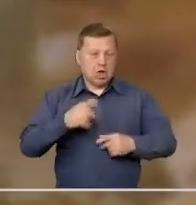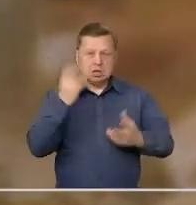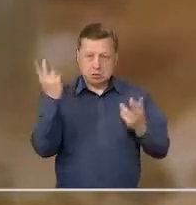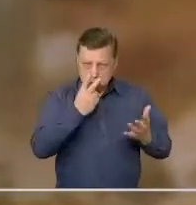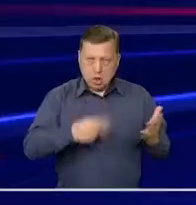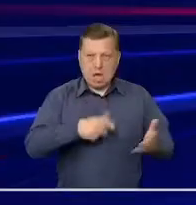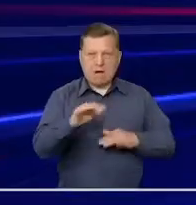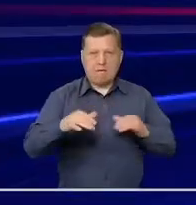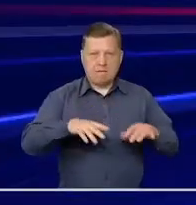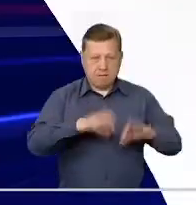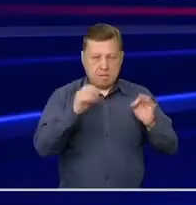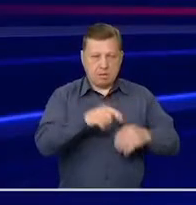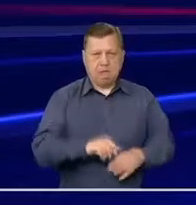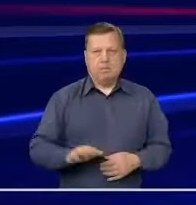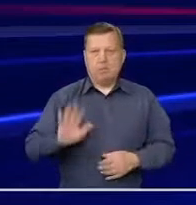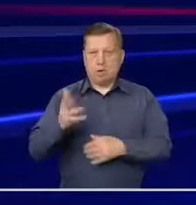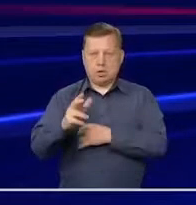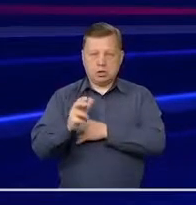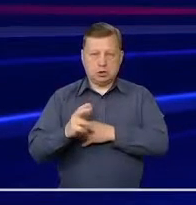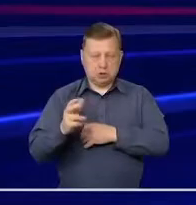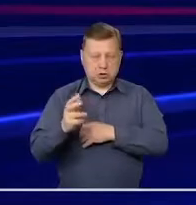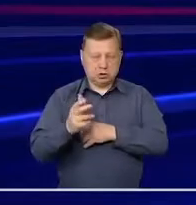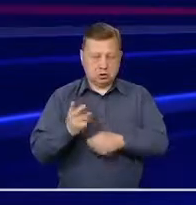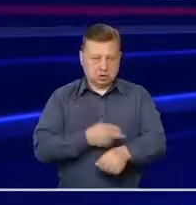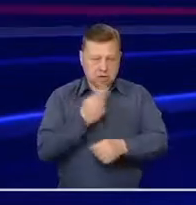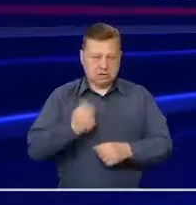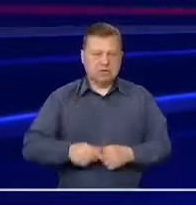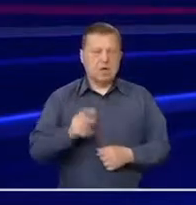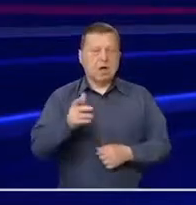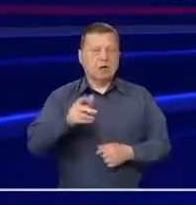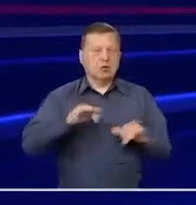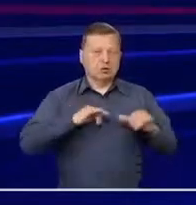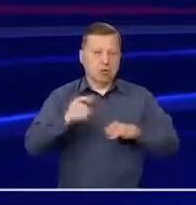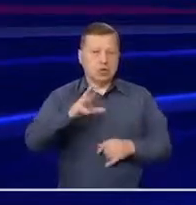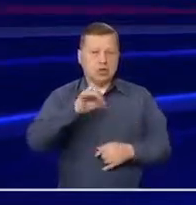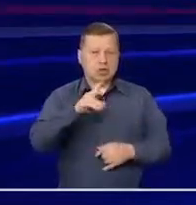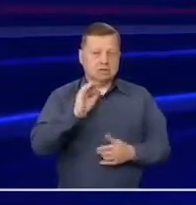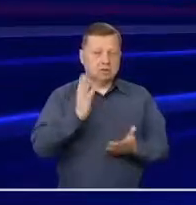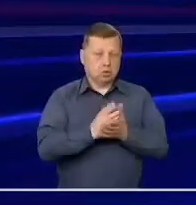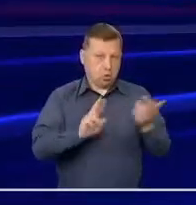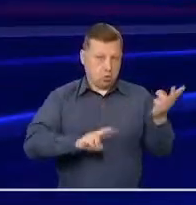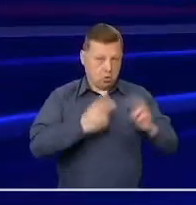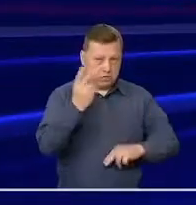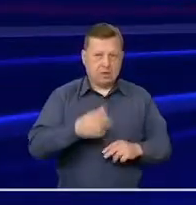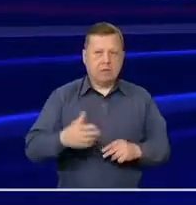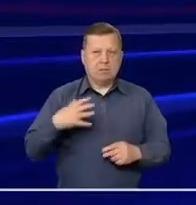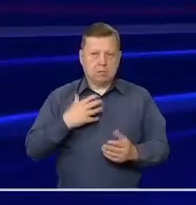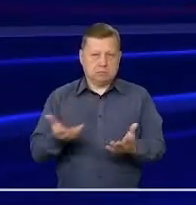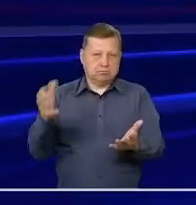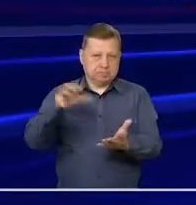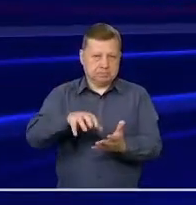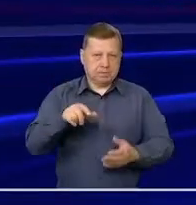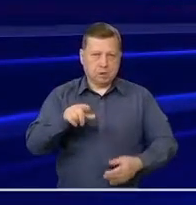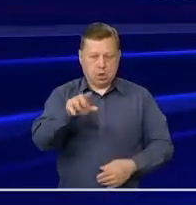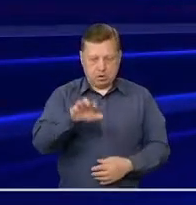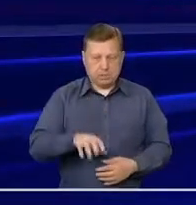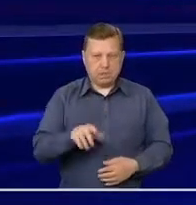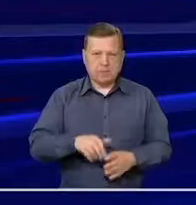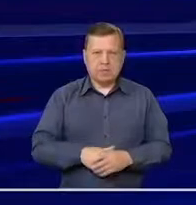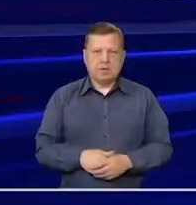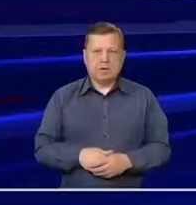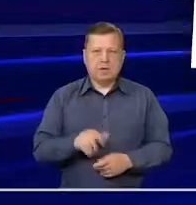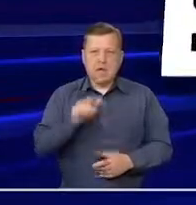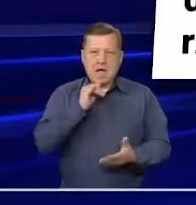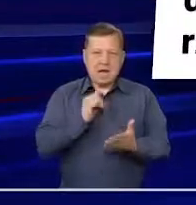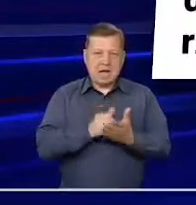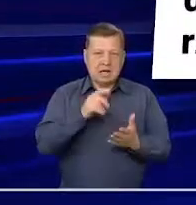Gazetę Wyborczą. 5 czerwca po odwołaniu rządu Olszewskiego na pierwszej stronie pojawił się taki komentarz redakcyjny. W ujawnieniu